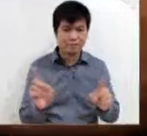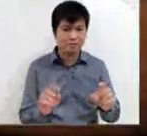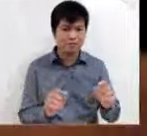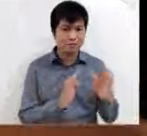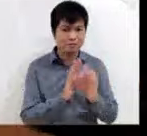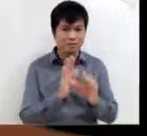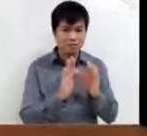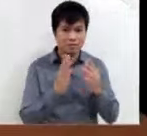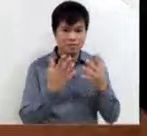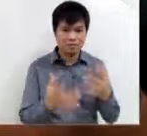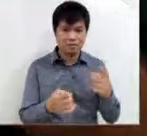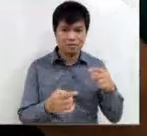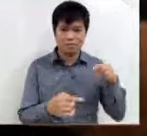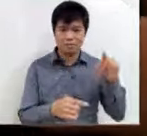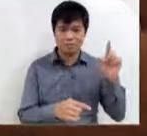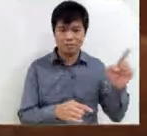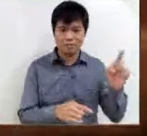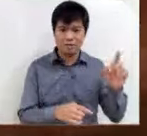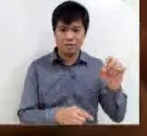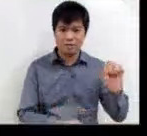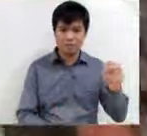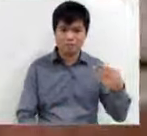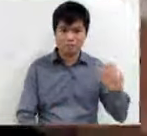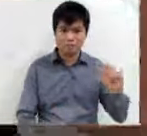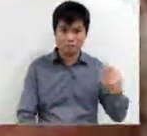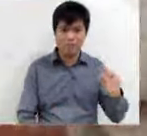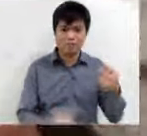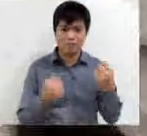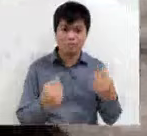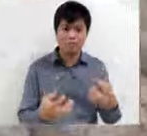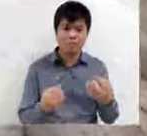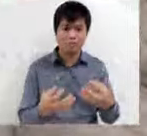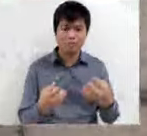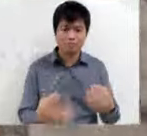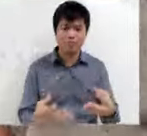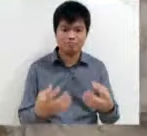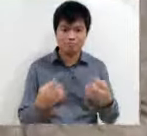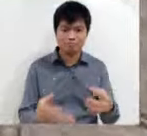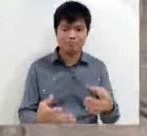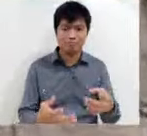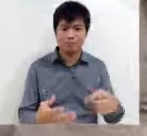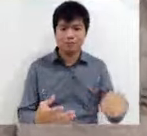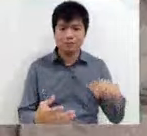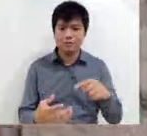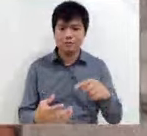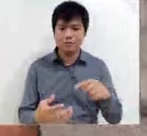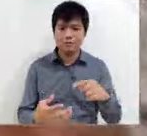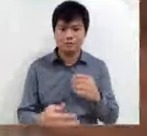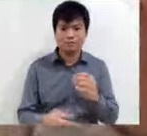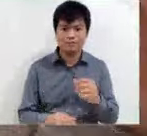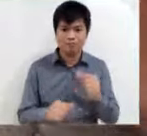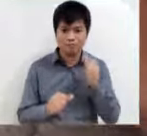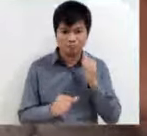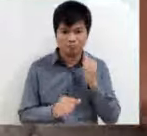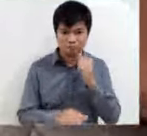raw ang kanyang naging personal growth. So sa'yo laging palabanan, siya'y lagi sumusugod. Pero doon mo